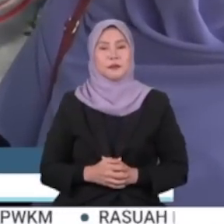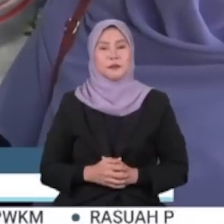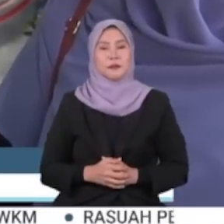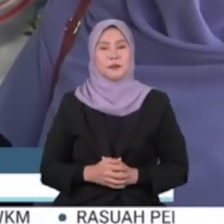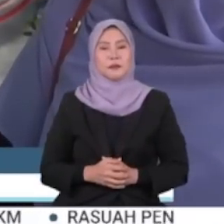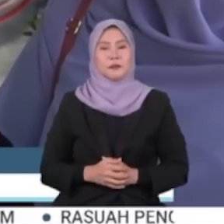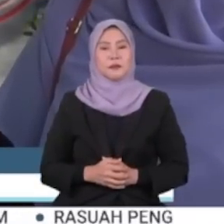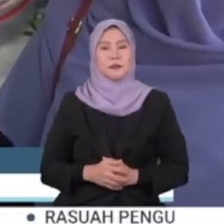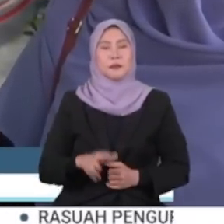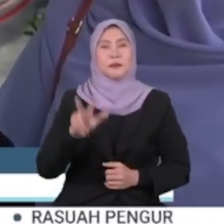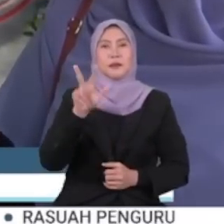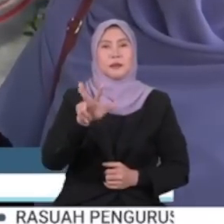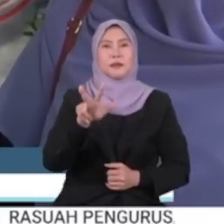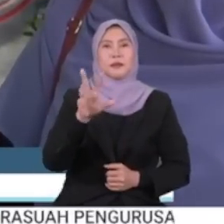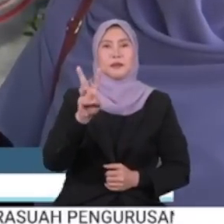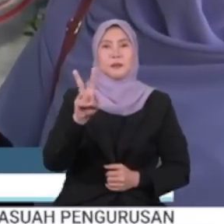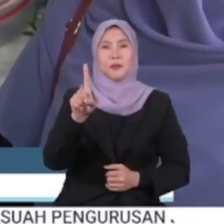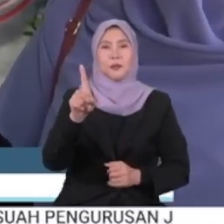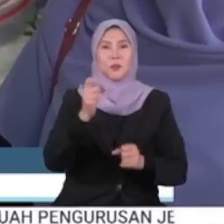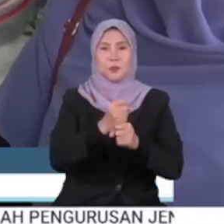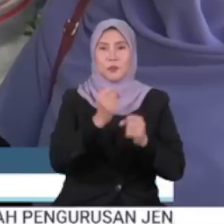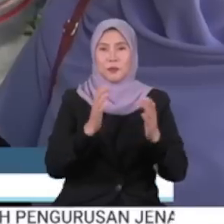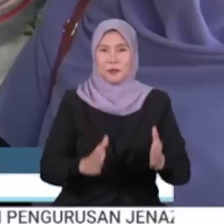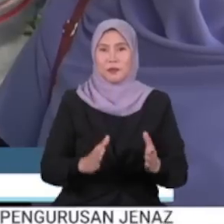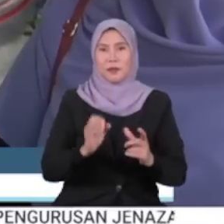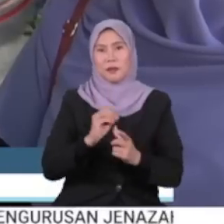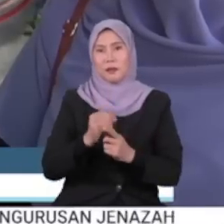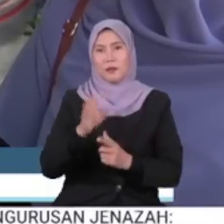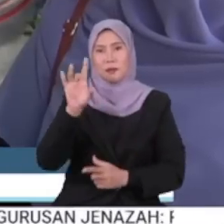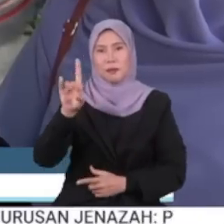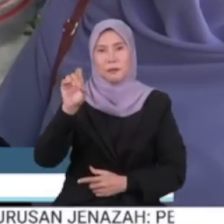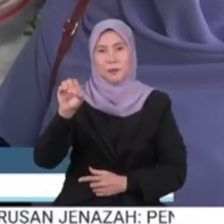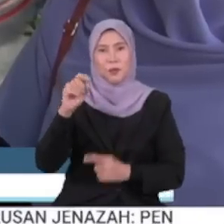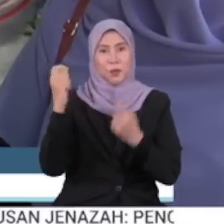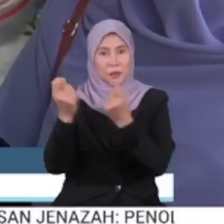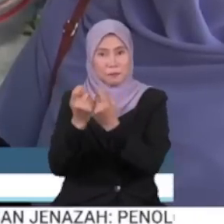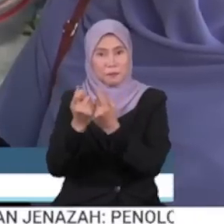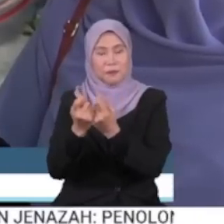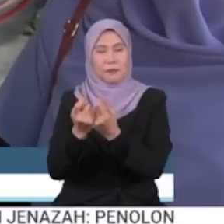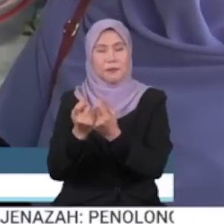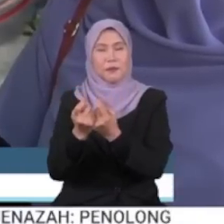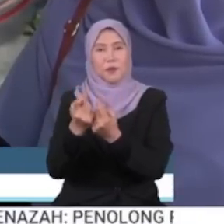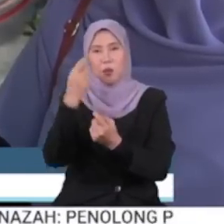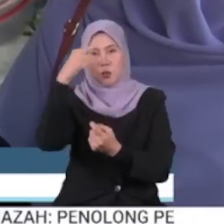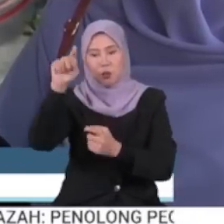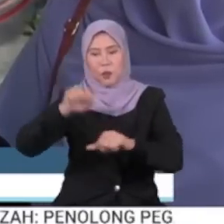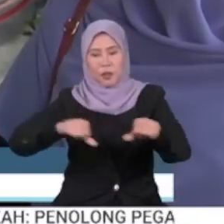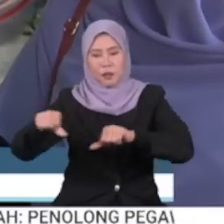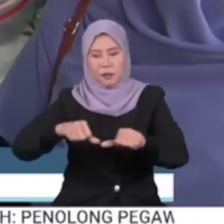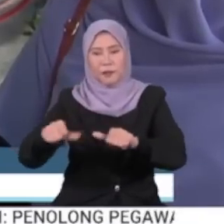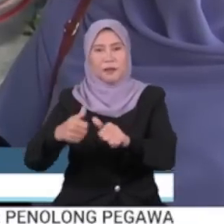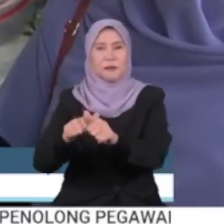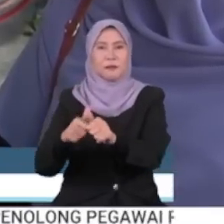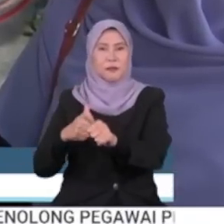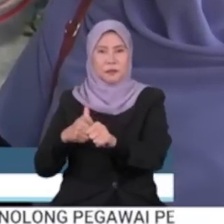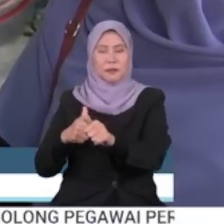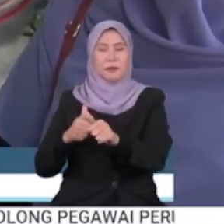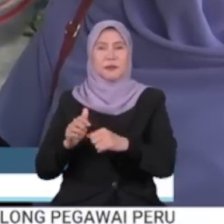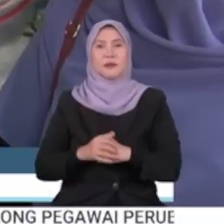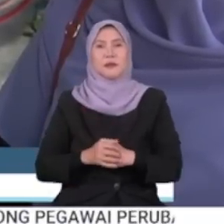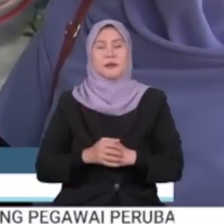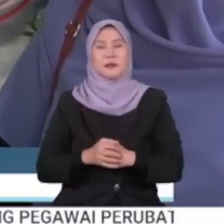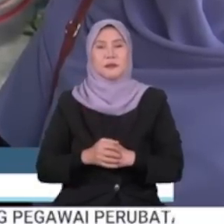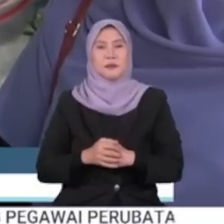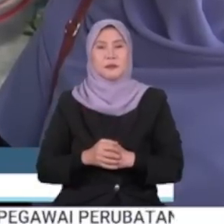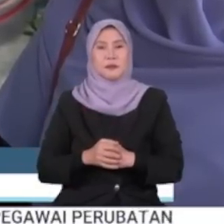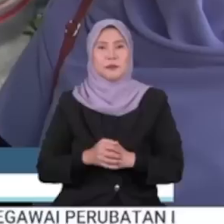di mana 361 petugas ataupun 80 pasukan adalah untuk aktiviti pencegahan dan